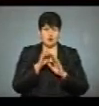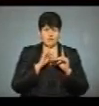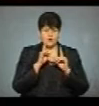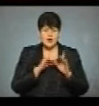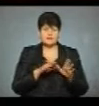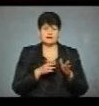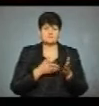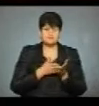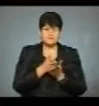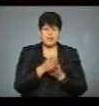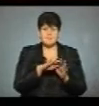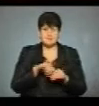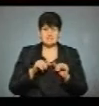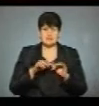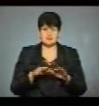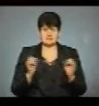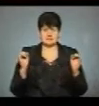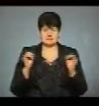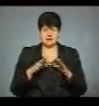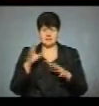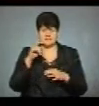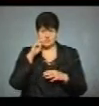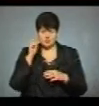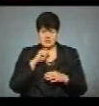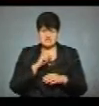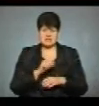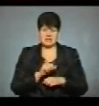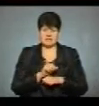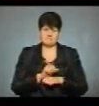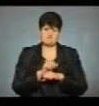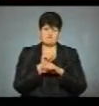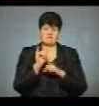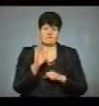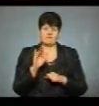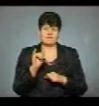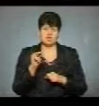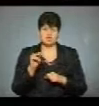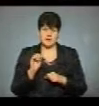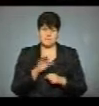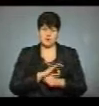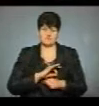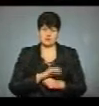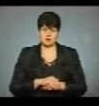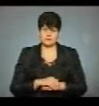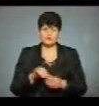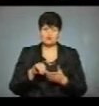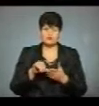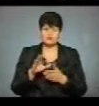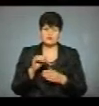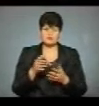акції протесту зібрали всеукраїнське віче профспілок. Більше про це дивіться далі. Участь у Вічі